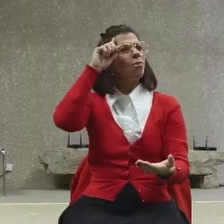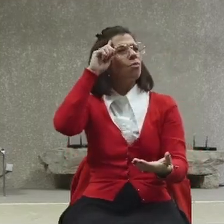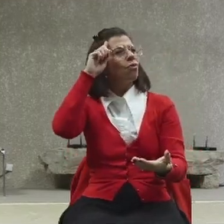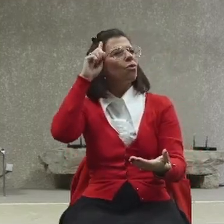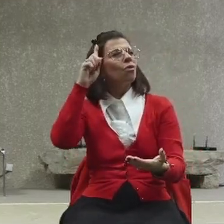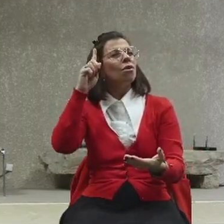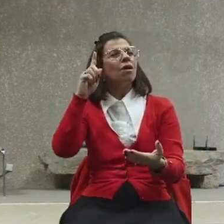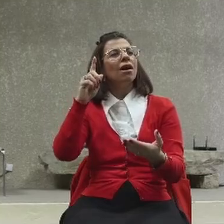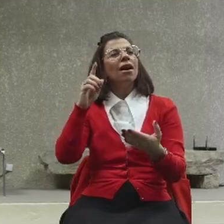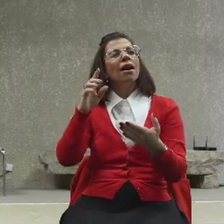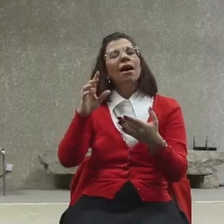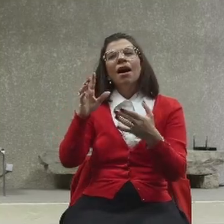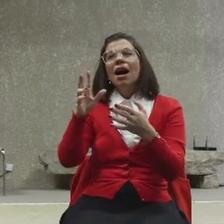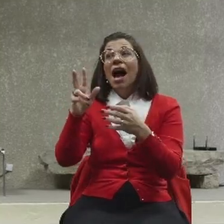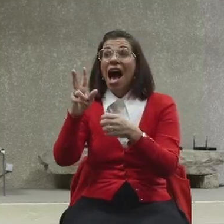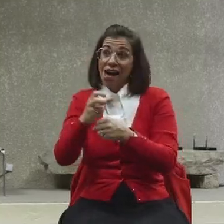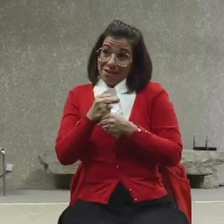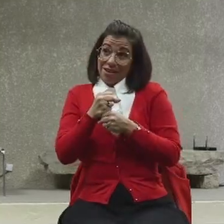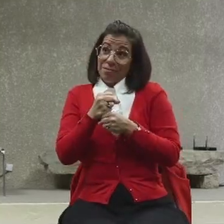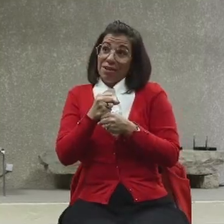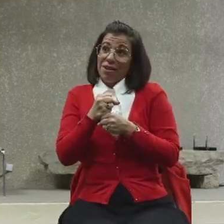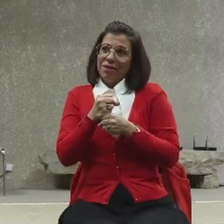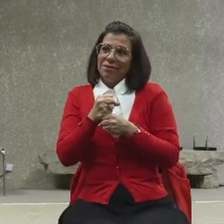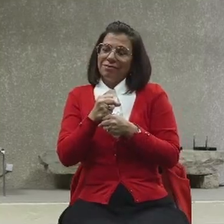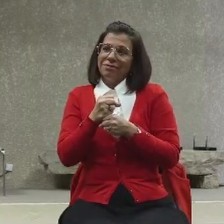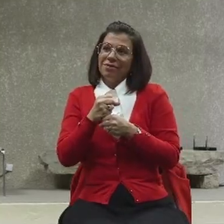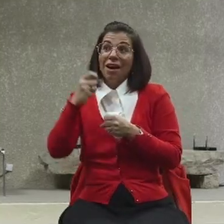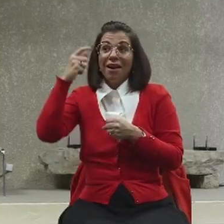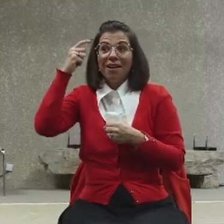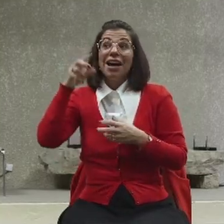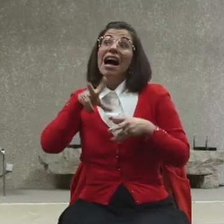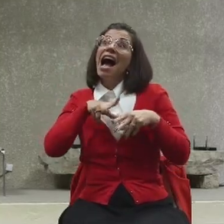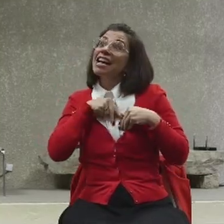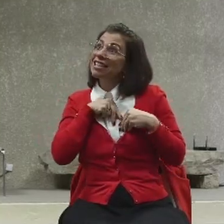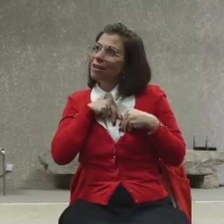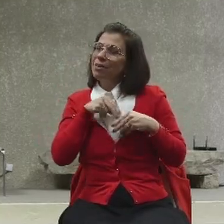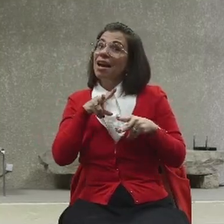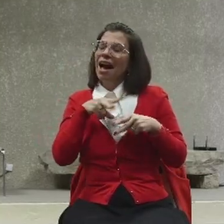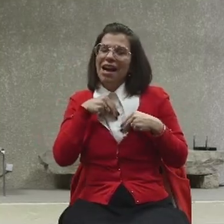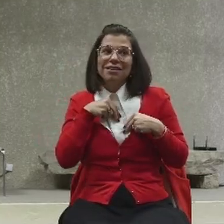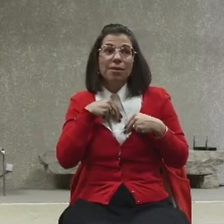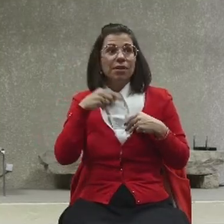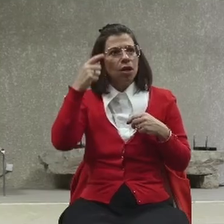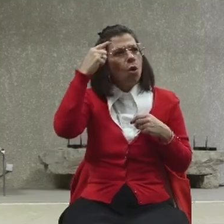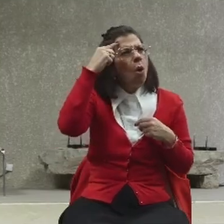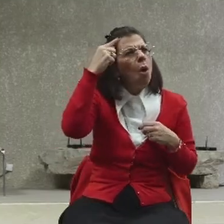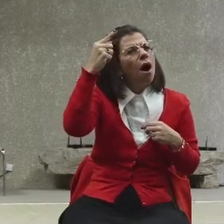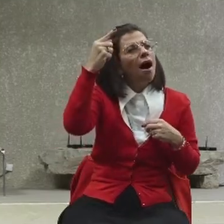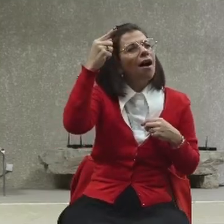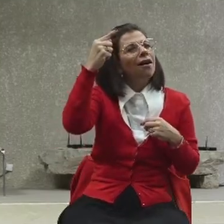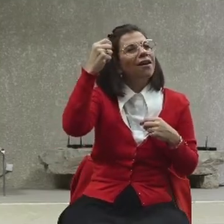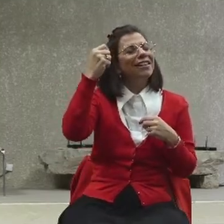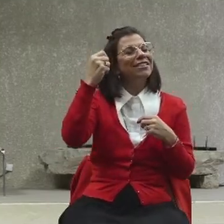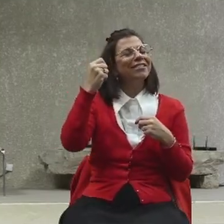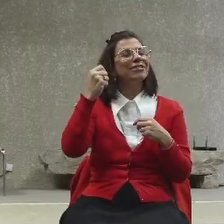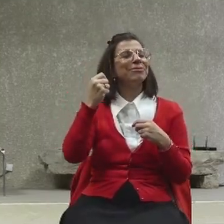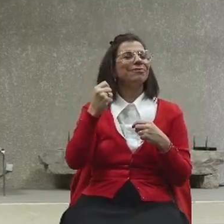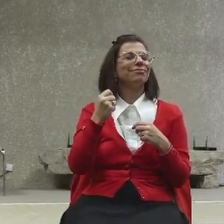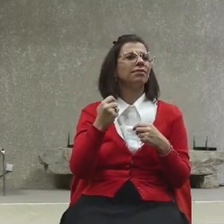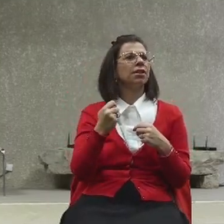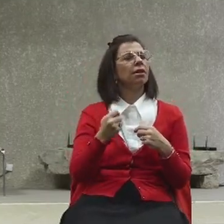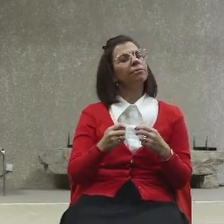À nous maintenant de marcher dans sa justice. La Bible même dit qu'il nous a revêtus de Christ. À nous de nous